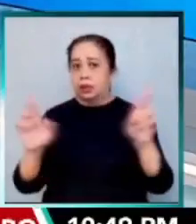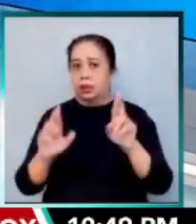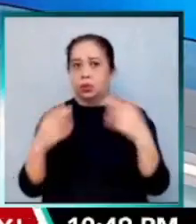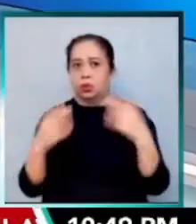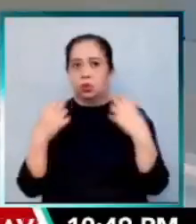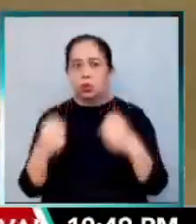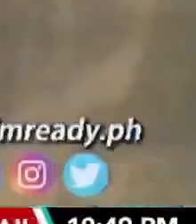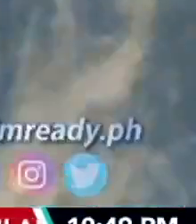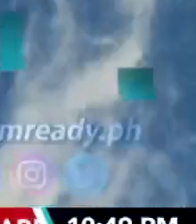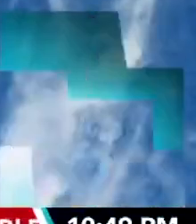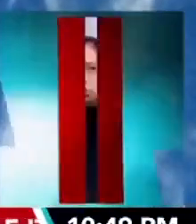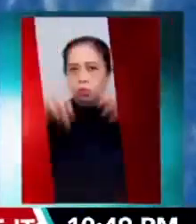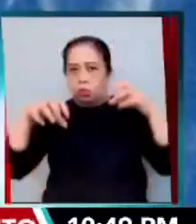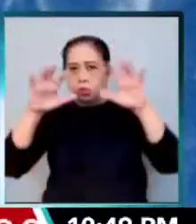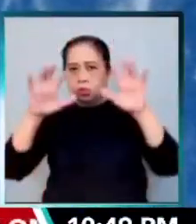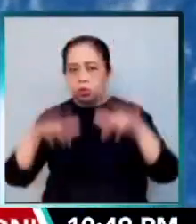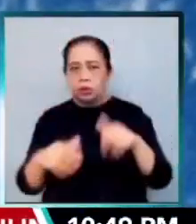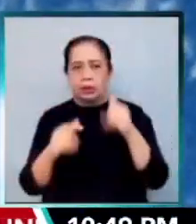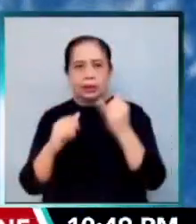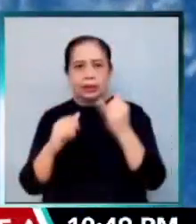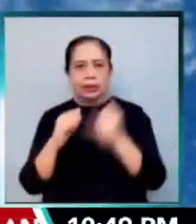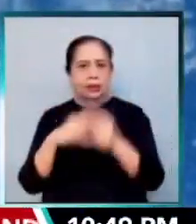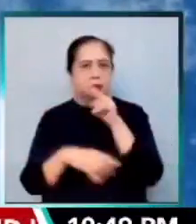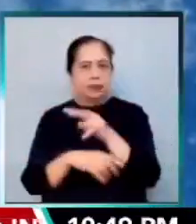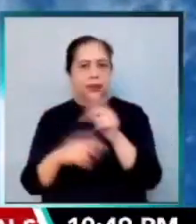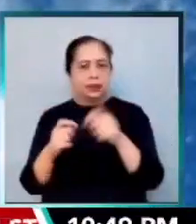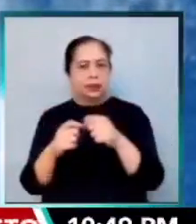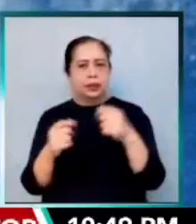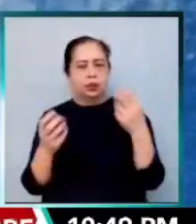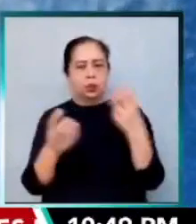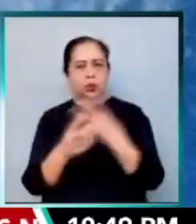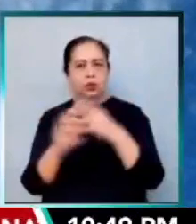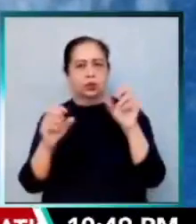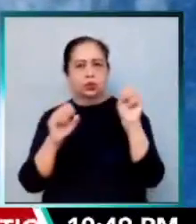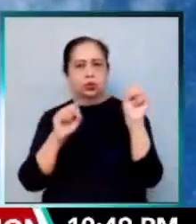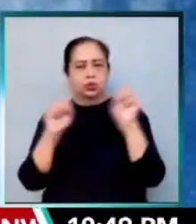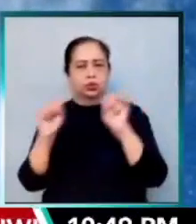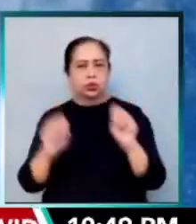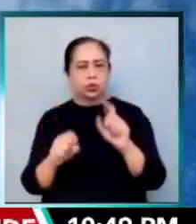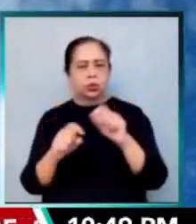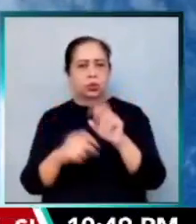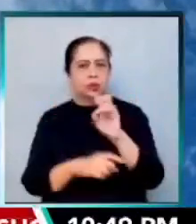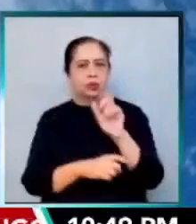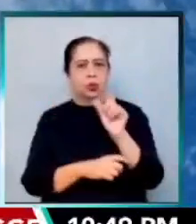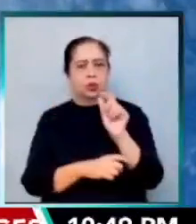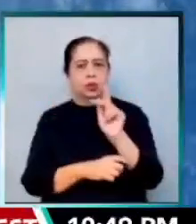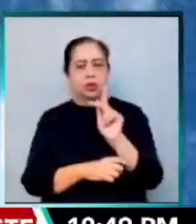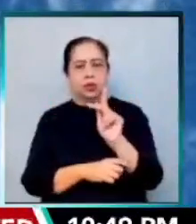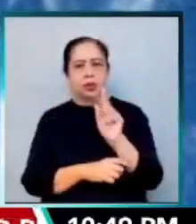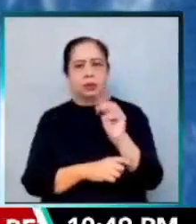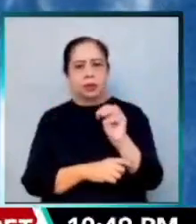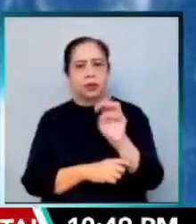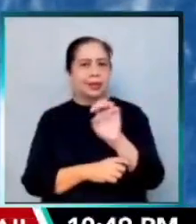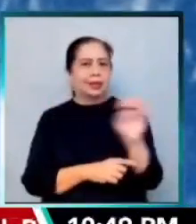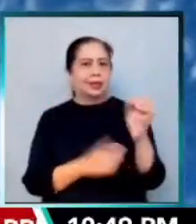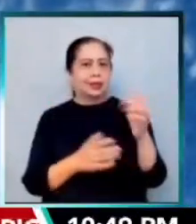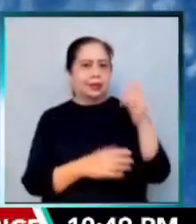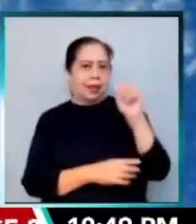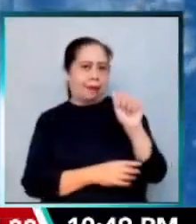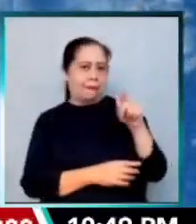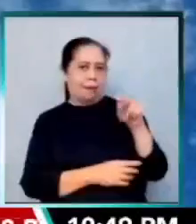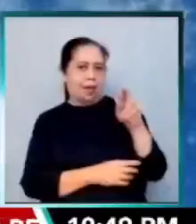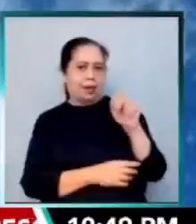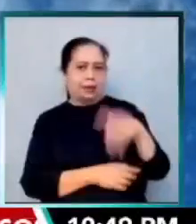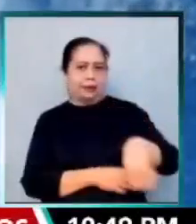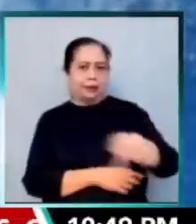pag-ulan. Huli nga mataan ng Severe Tropical Storm Inday sa layong 720 kilometers east of Apari, Cagayan. May lakas